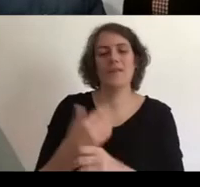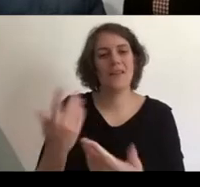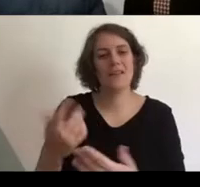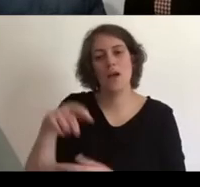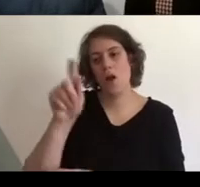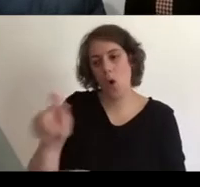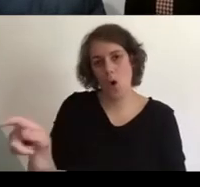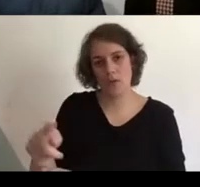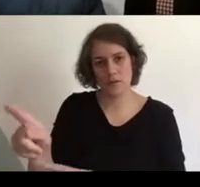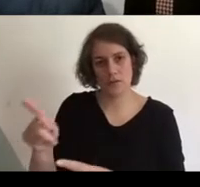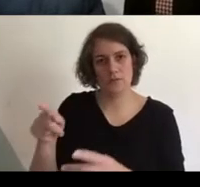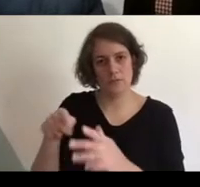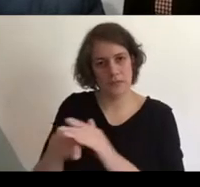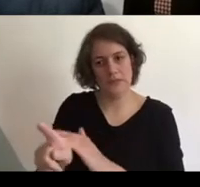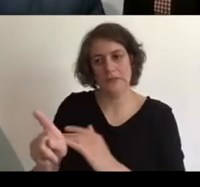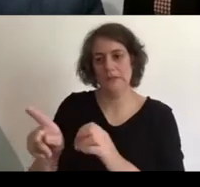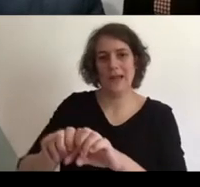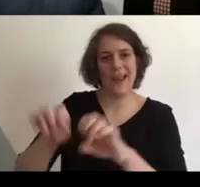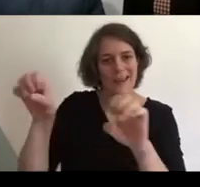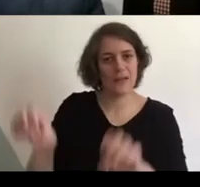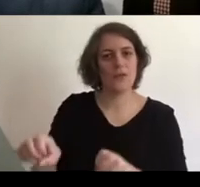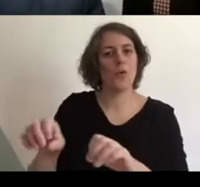diese eben genau bei diesen